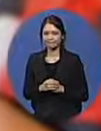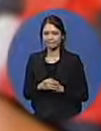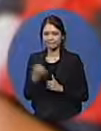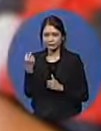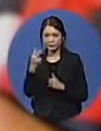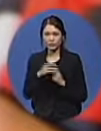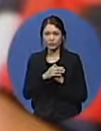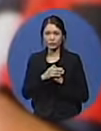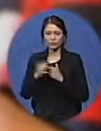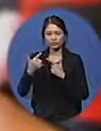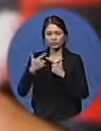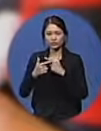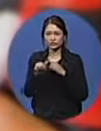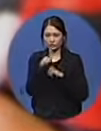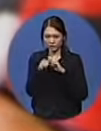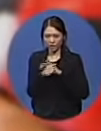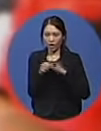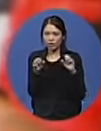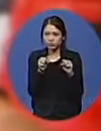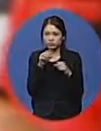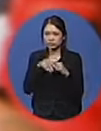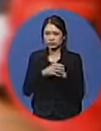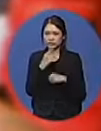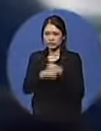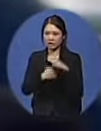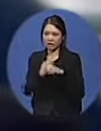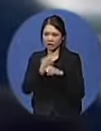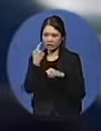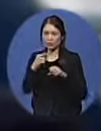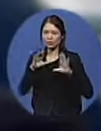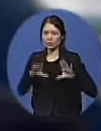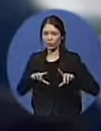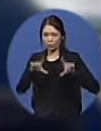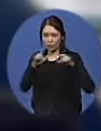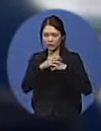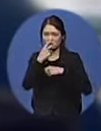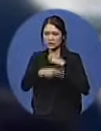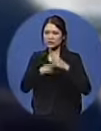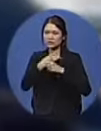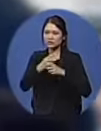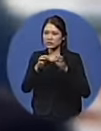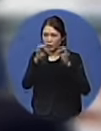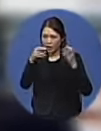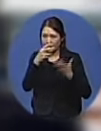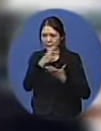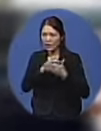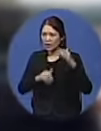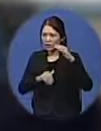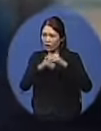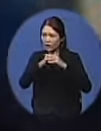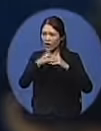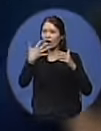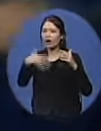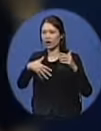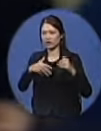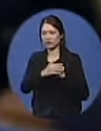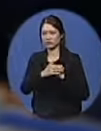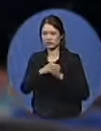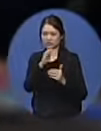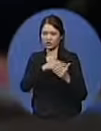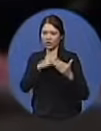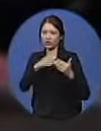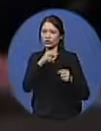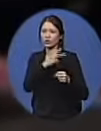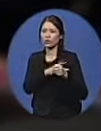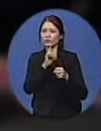아울러 부산과 경북은 지난해와 올해 2년 동안 법정 정원을 채우지 못했지만 특수교사를 정규교사로만 배정한